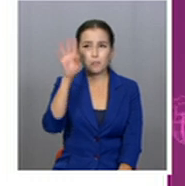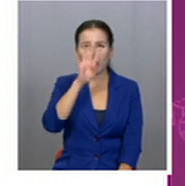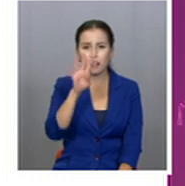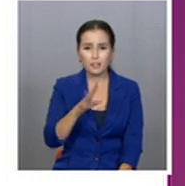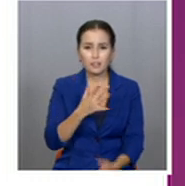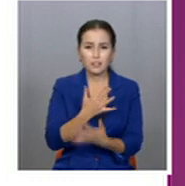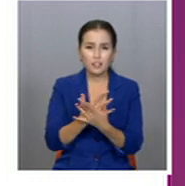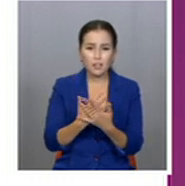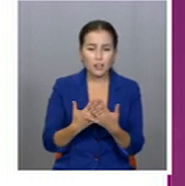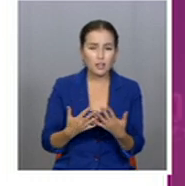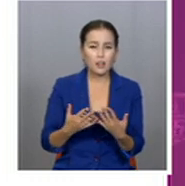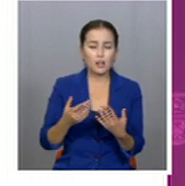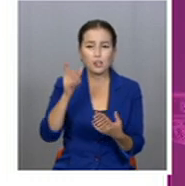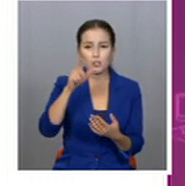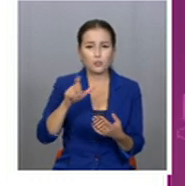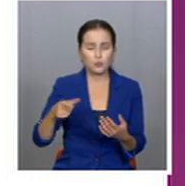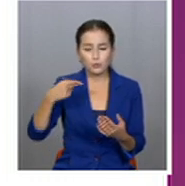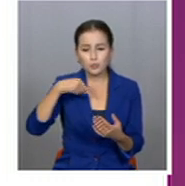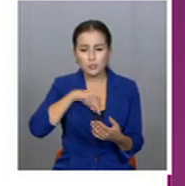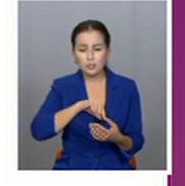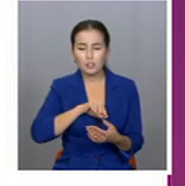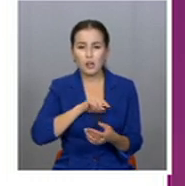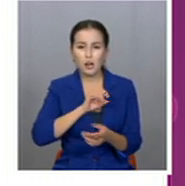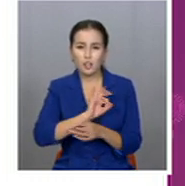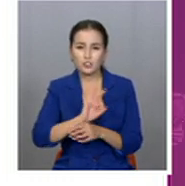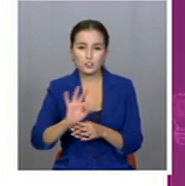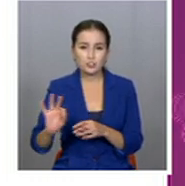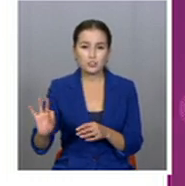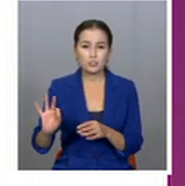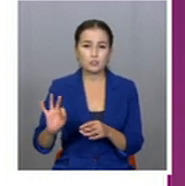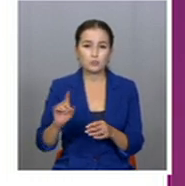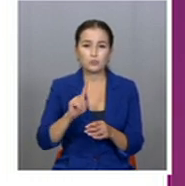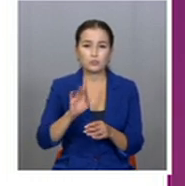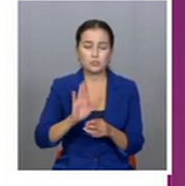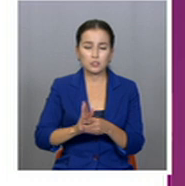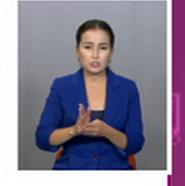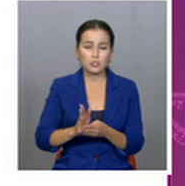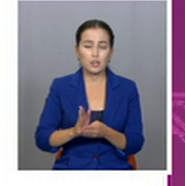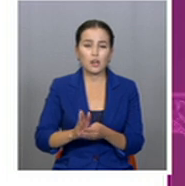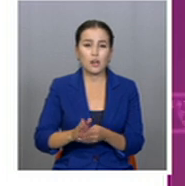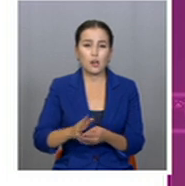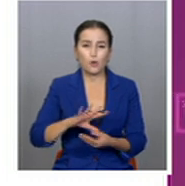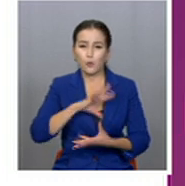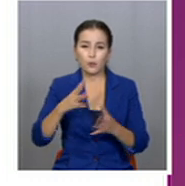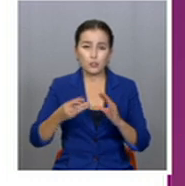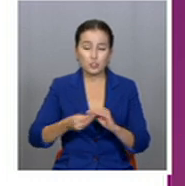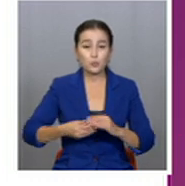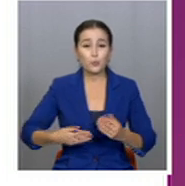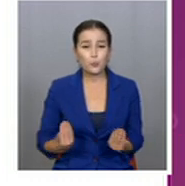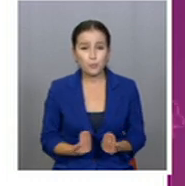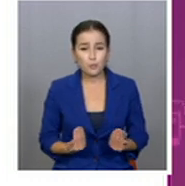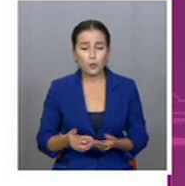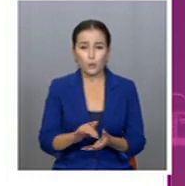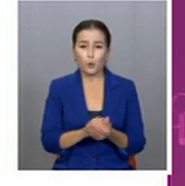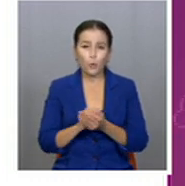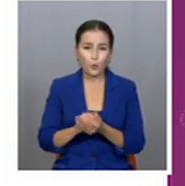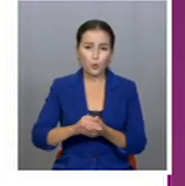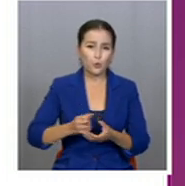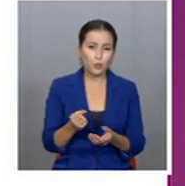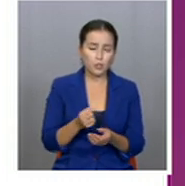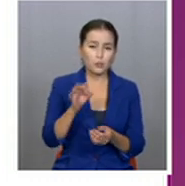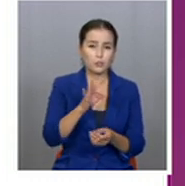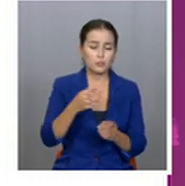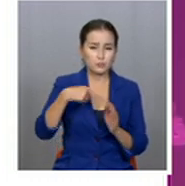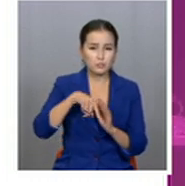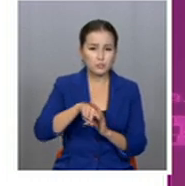бойындағы жақсы, жағымды қасиеттері. Қортындылай келе, өмір, достық туралы терең толғанған автордың